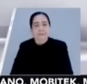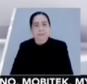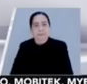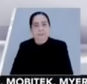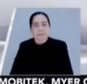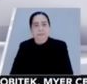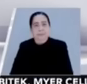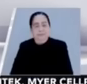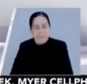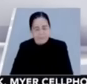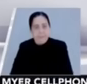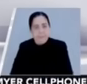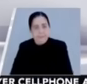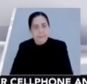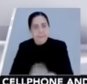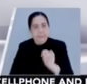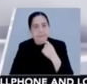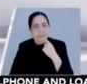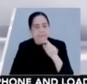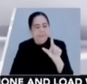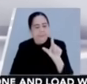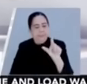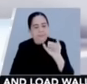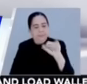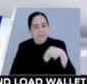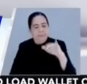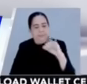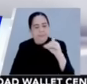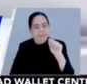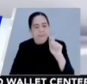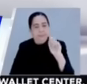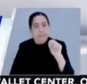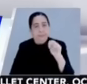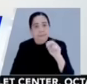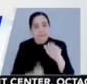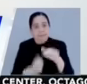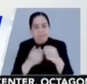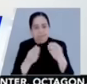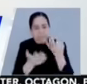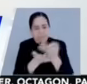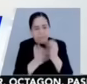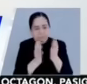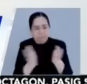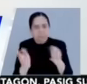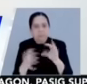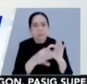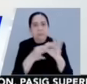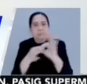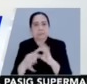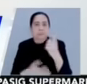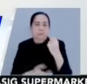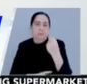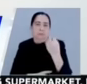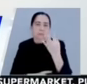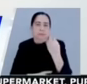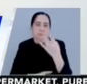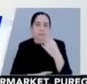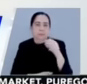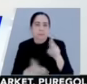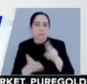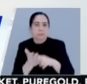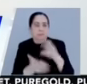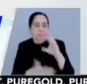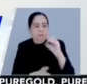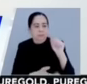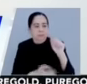Yes, Mel, yung kasi nga liquidation ng confidential funds ay nakabase doon sa joint circular noong 2015. Ano, pirmado yan ng COA, ng DBM,